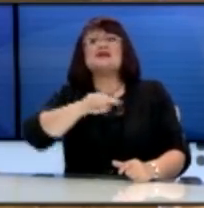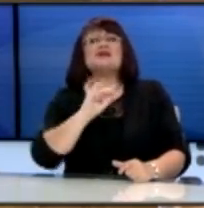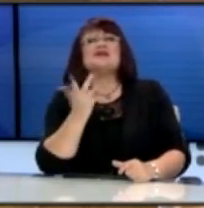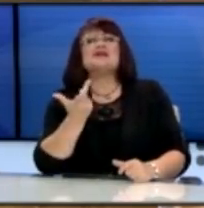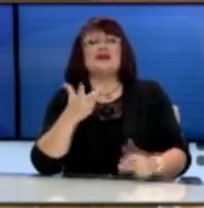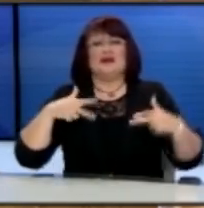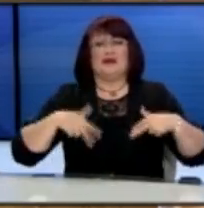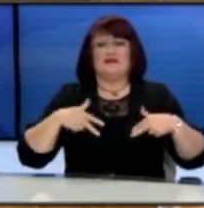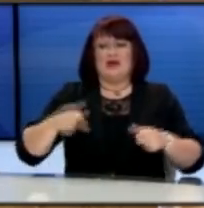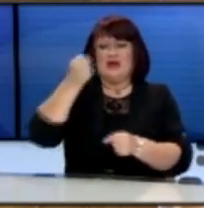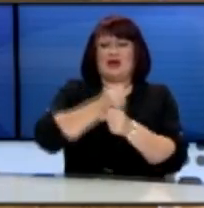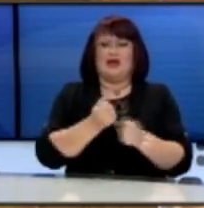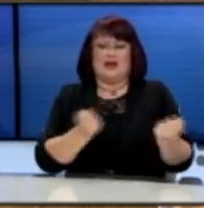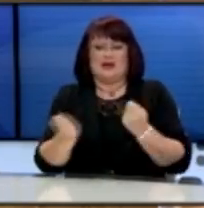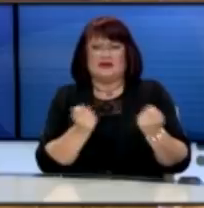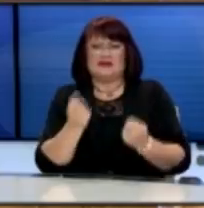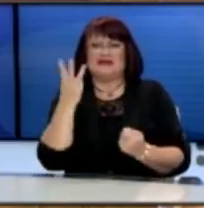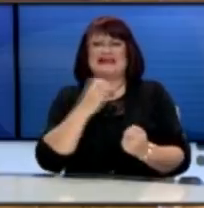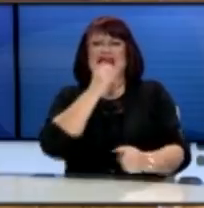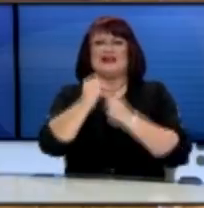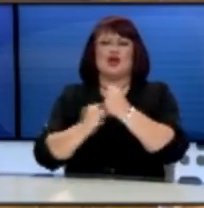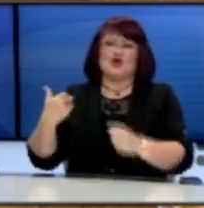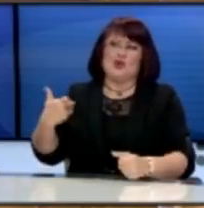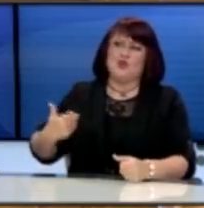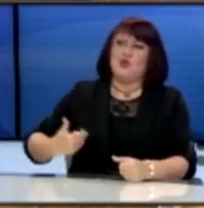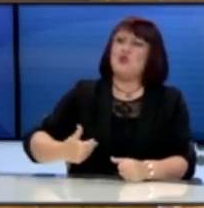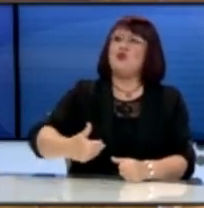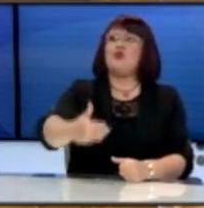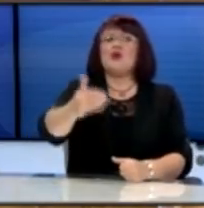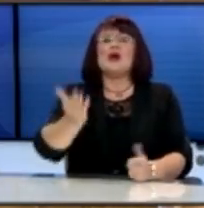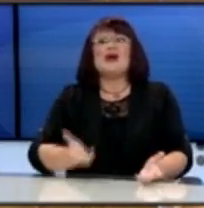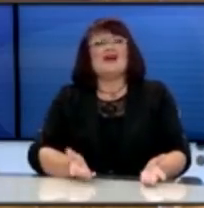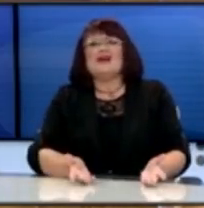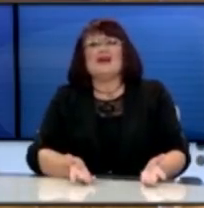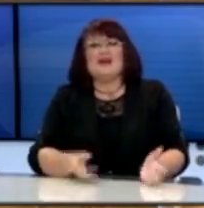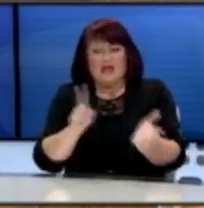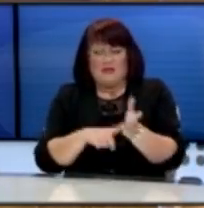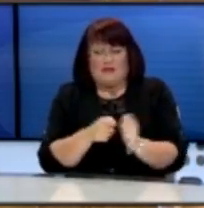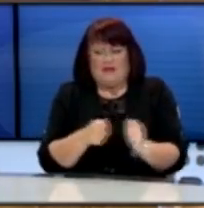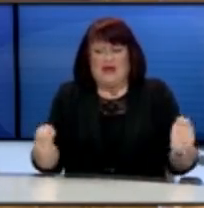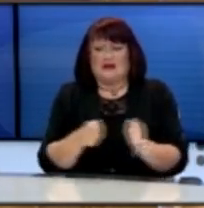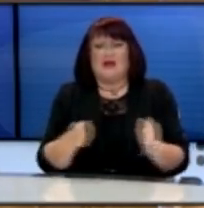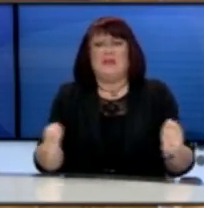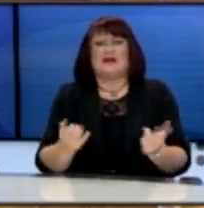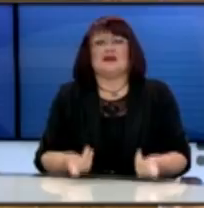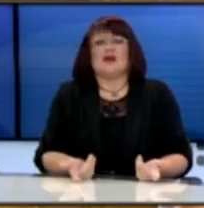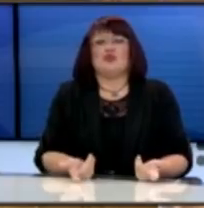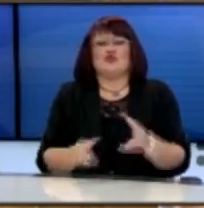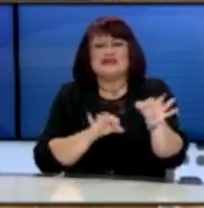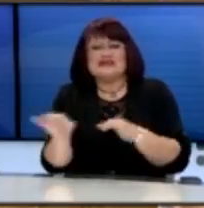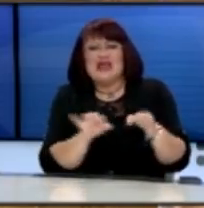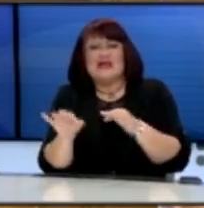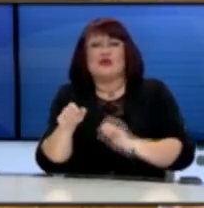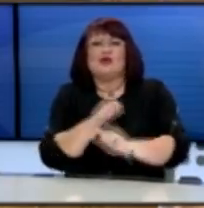που κυβερνήσατε συνεχώς 30 χρόνια τώρα και πλέον να πάρετε μέτρα, να προσαρμόσετε